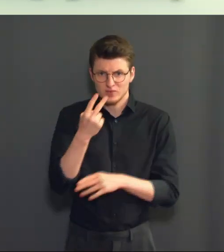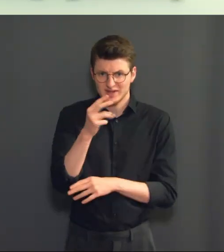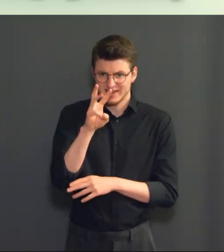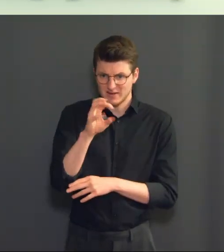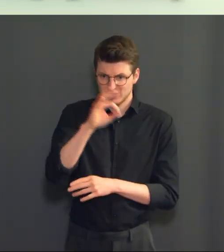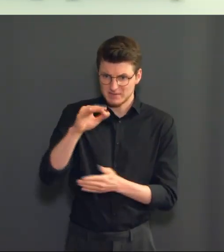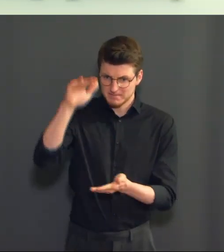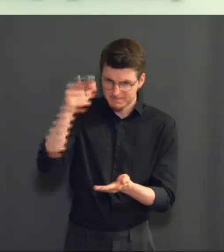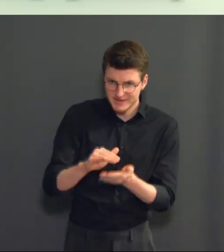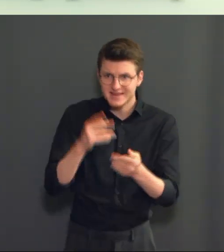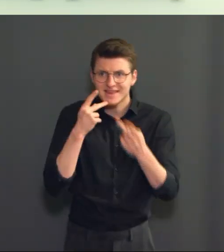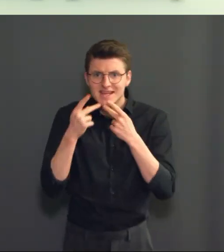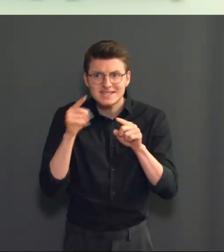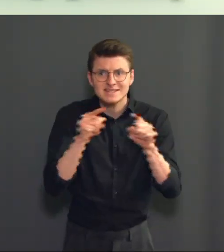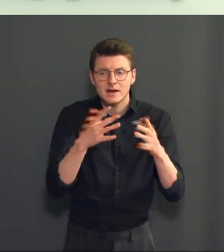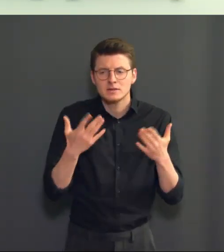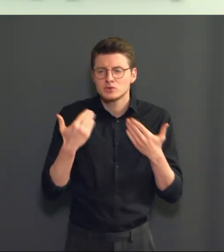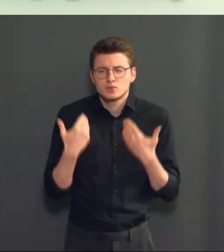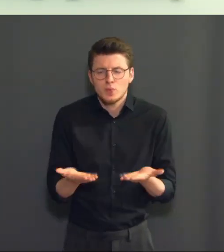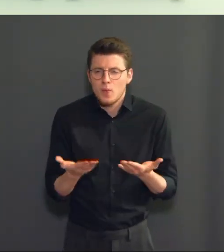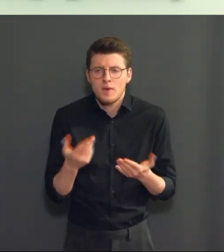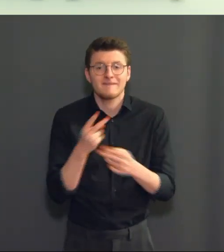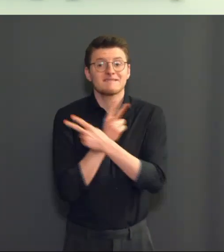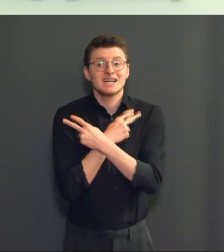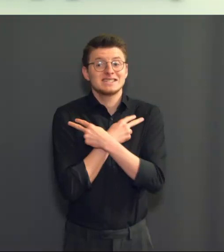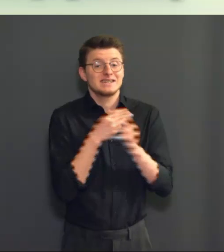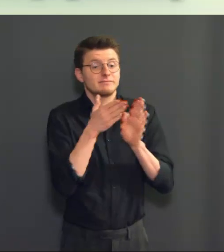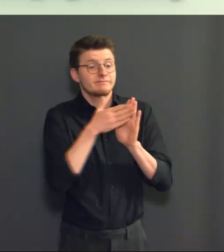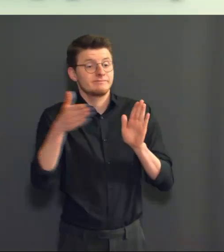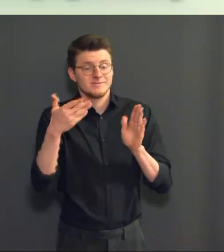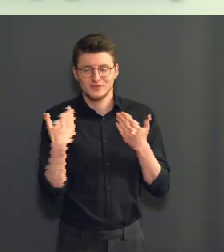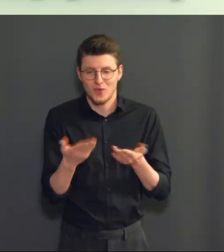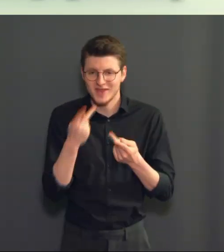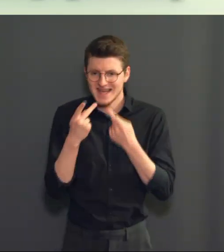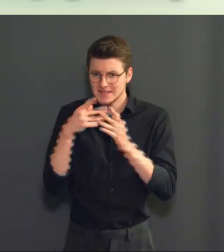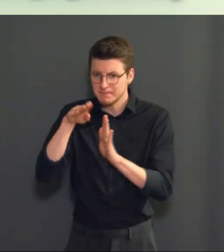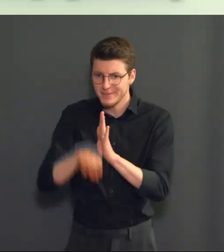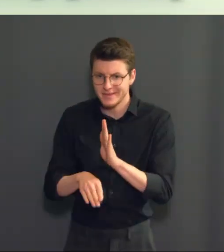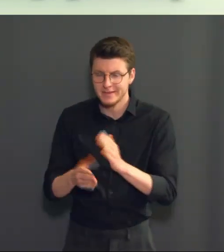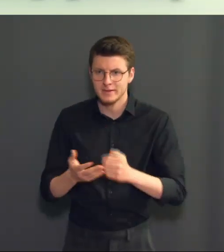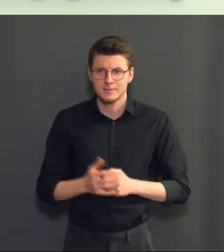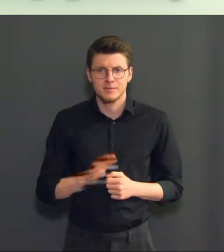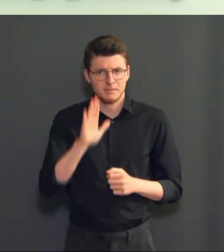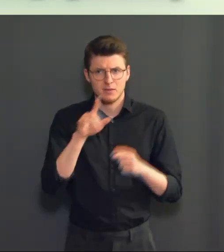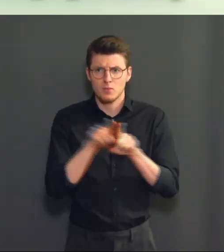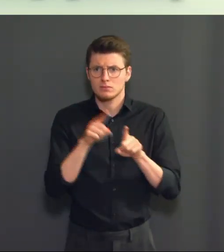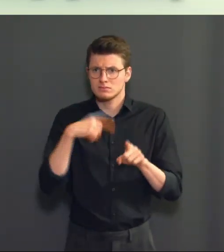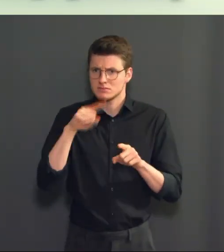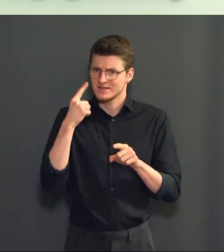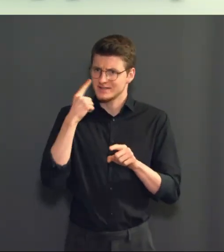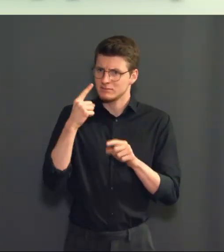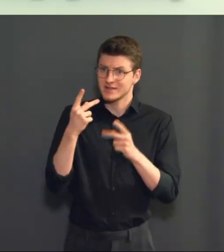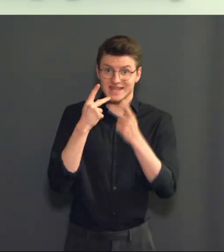En dat is typisch voor een vakantieperiode. Maar tegelijk zien we dat het percentage positieve